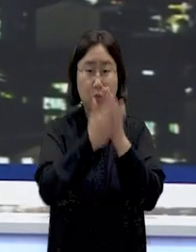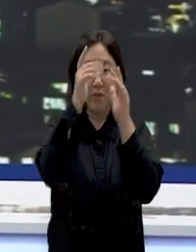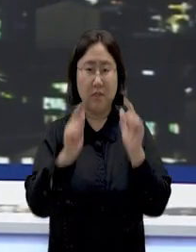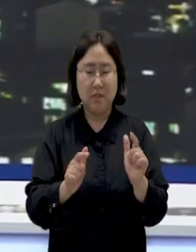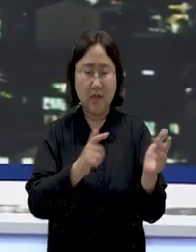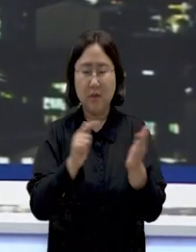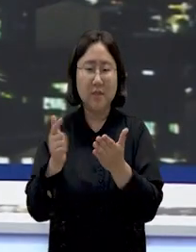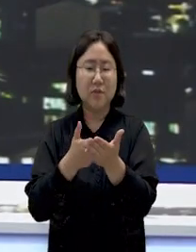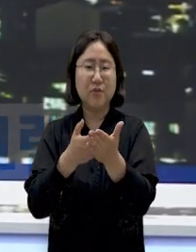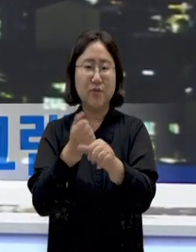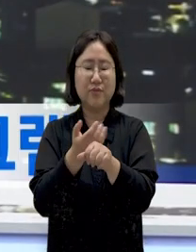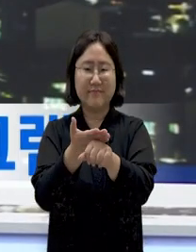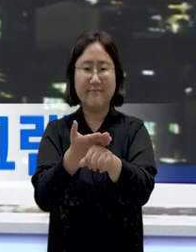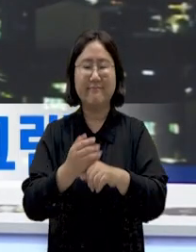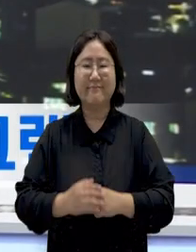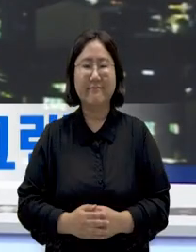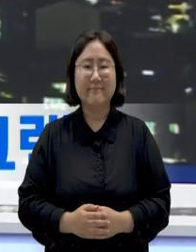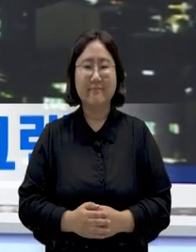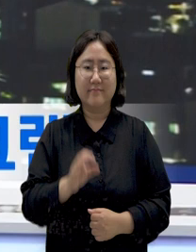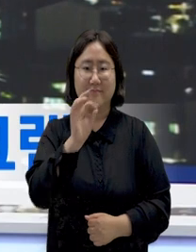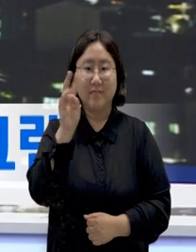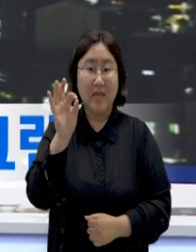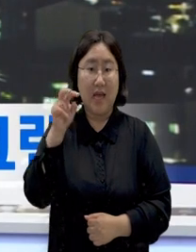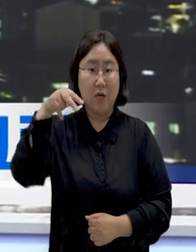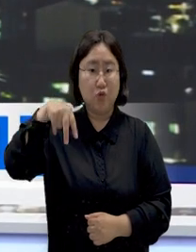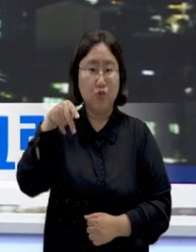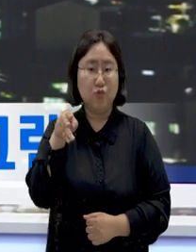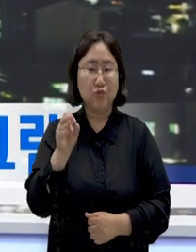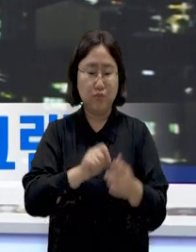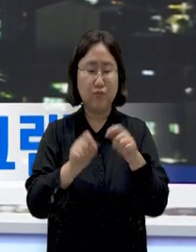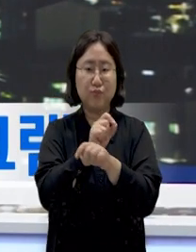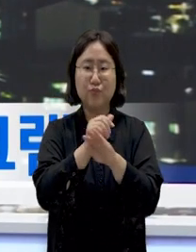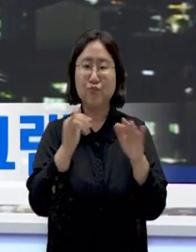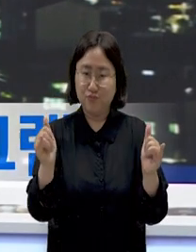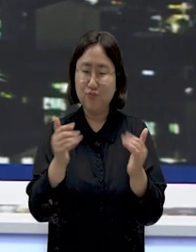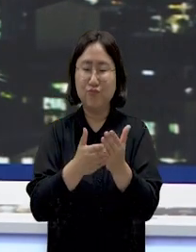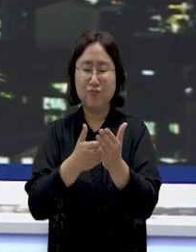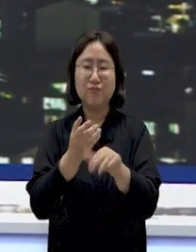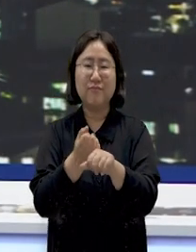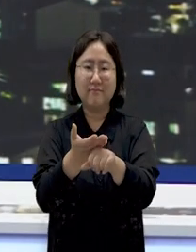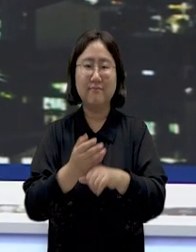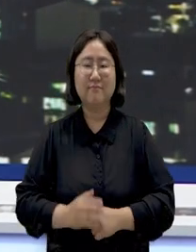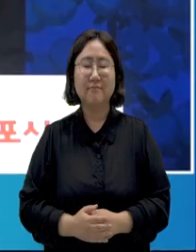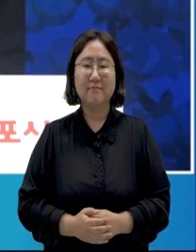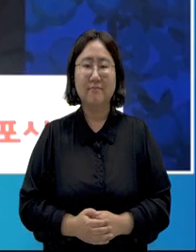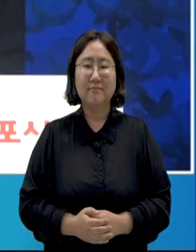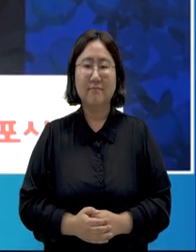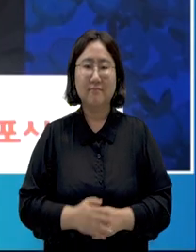서귀포시 지역의 다양한 소식을 전해드리는 서귀포 소식입니다. 서귀포시청의 양수경 주무관 연결합니다. 주무관님